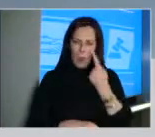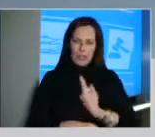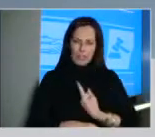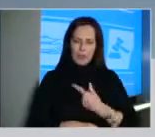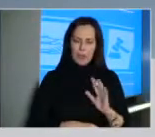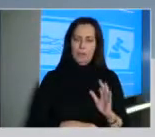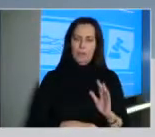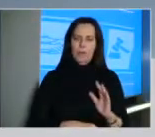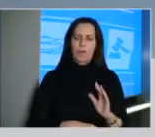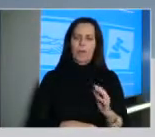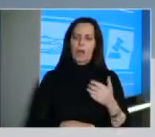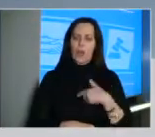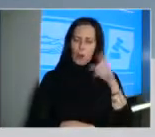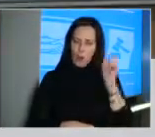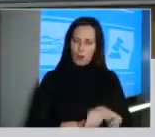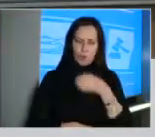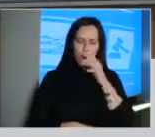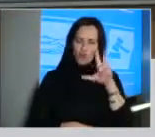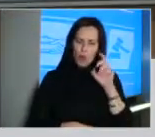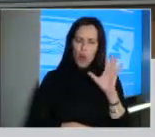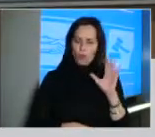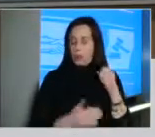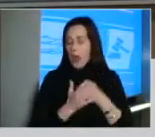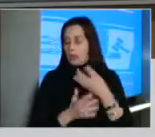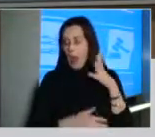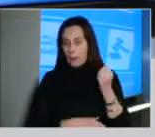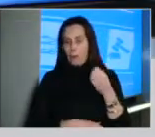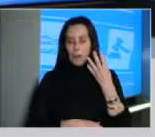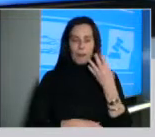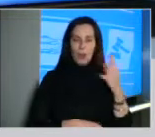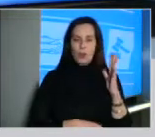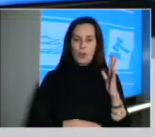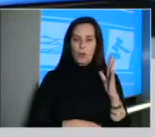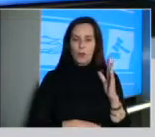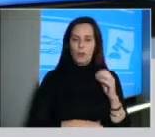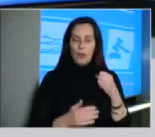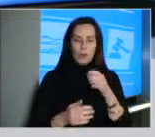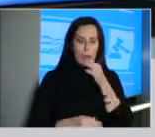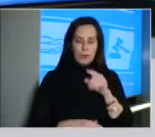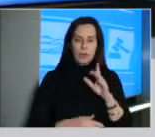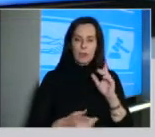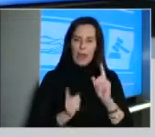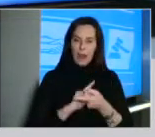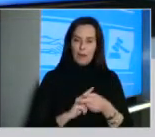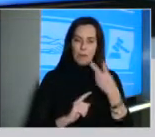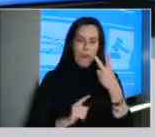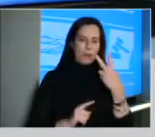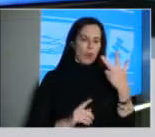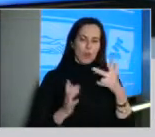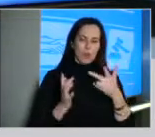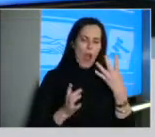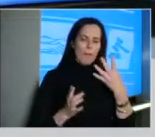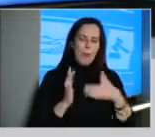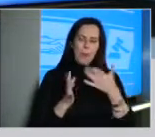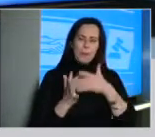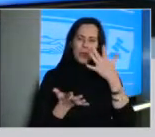ועל הדור שלי. אנחנו אנשים בני 30 עד 40, 45, שעד בגיל הזה החלפנו לפחות פעמיים, שלוש או ארבע פעמים